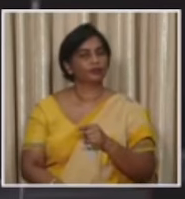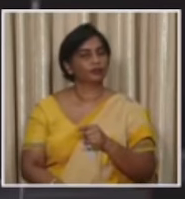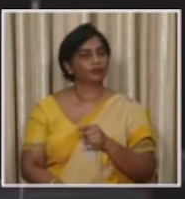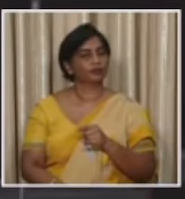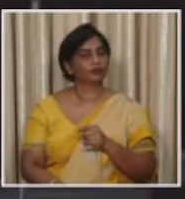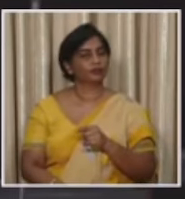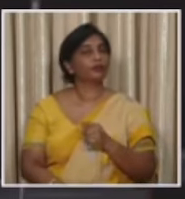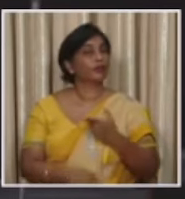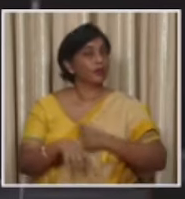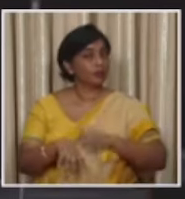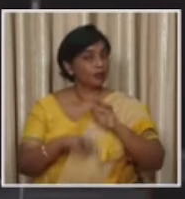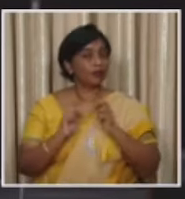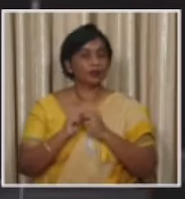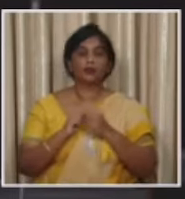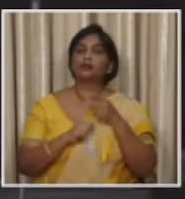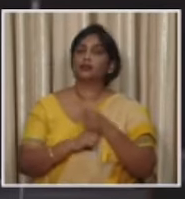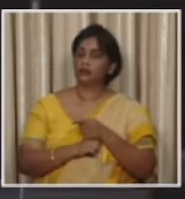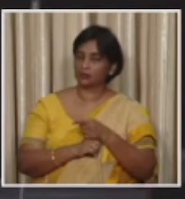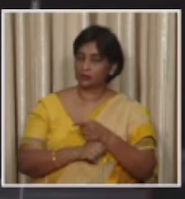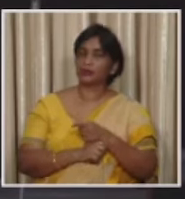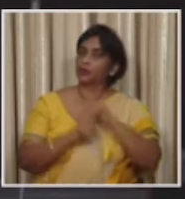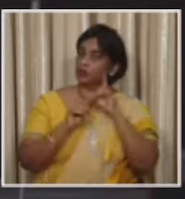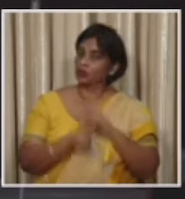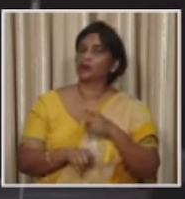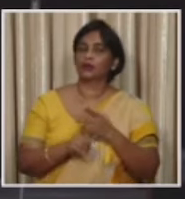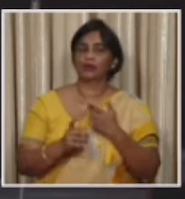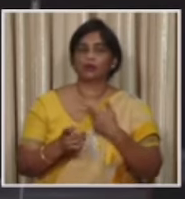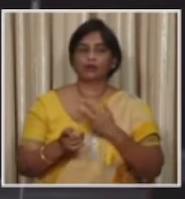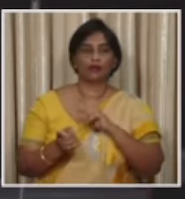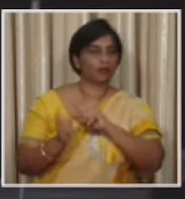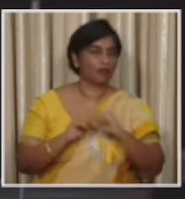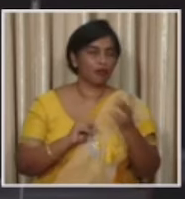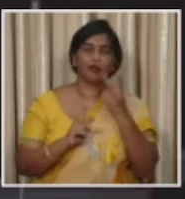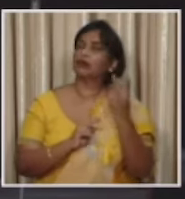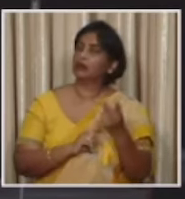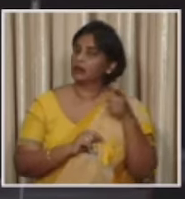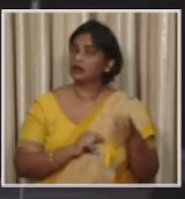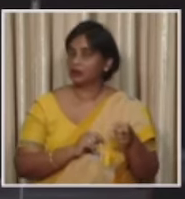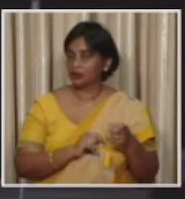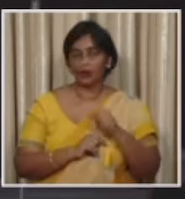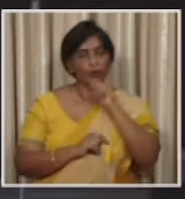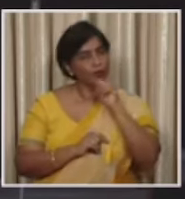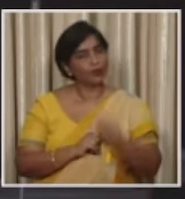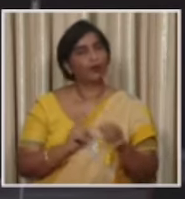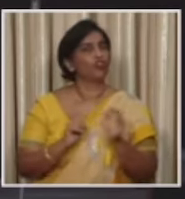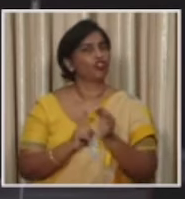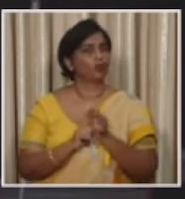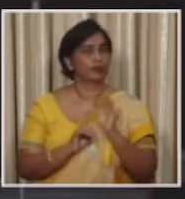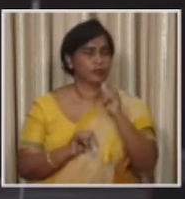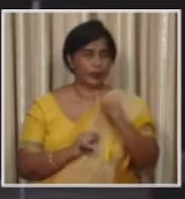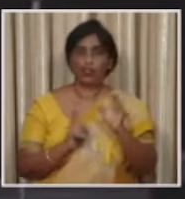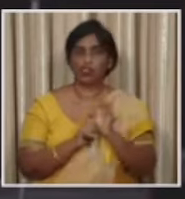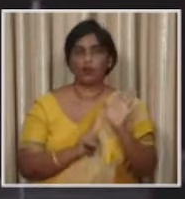මේ අවදානමට ලක් වූ කාණ්ඩය, ඒ වගේම සංක්‍රාන්තික කාණ්ඩය. මොකද ඒ අය සැබවින්ම දුප්පත් අය නොවෙන්න